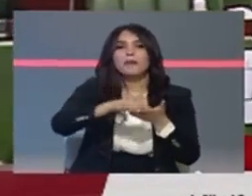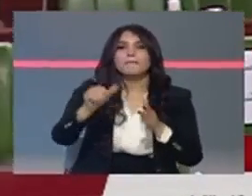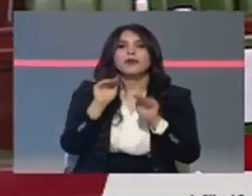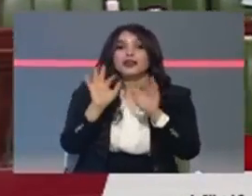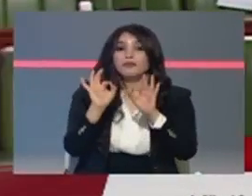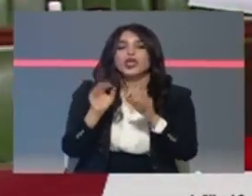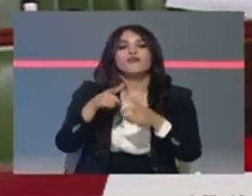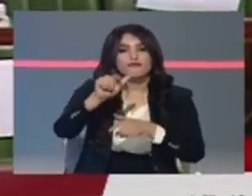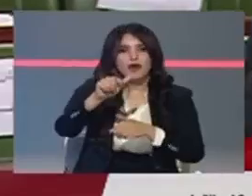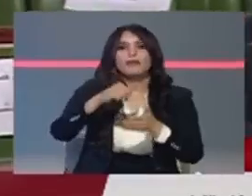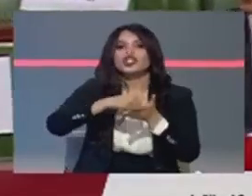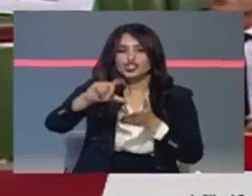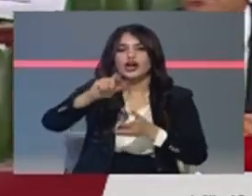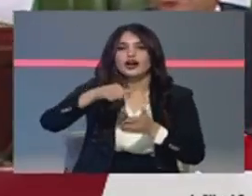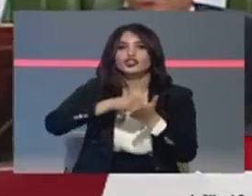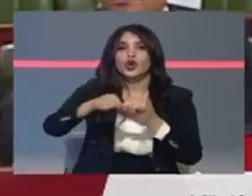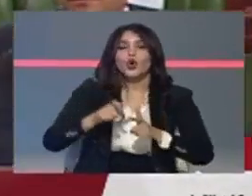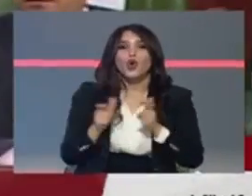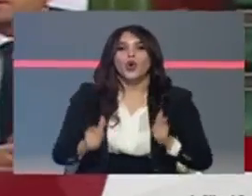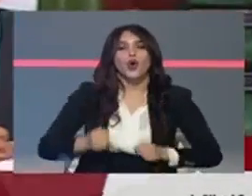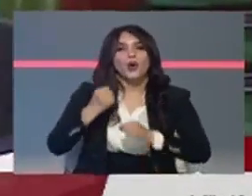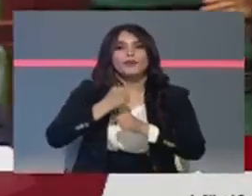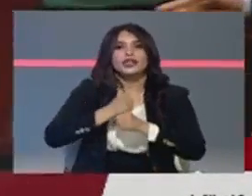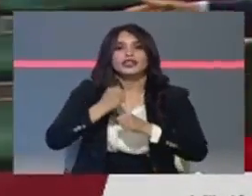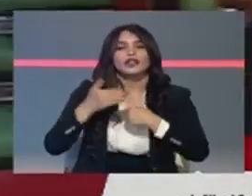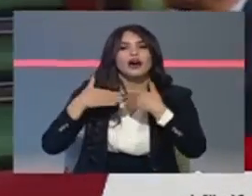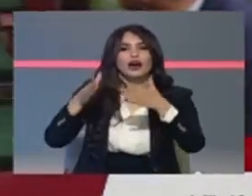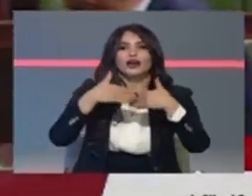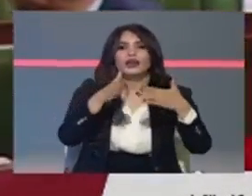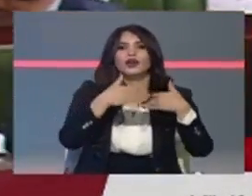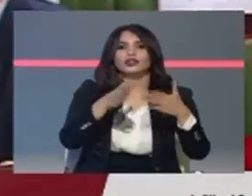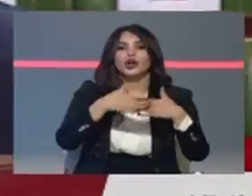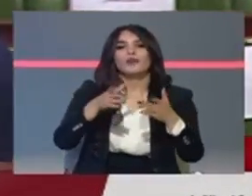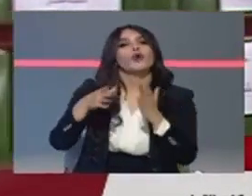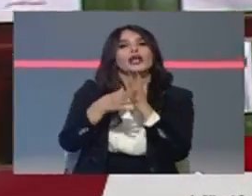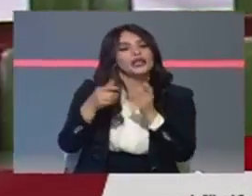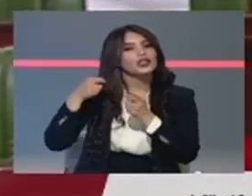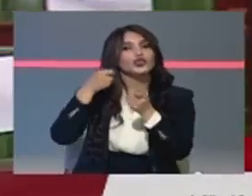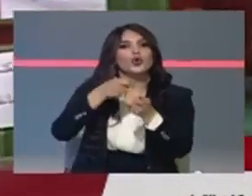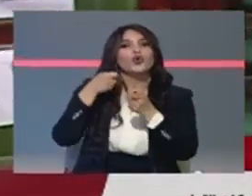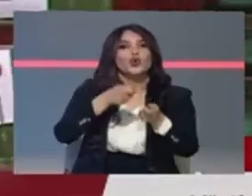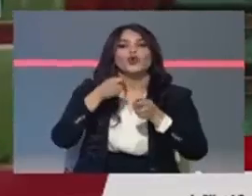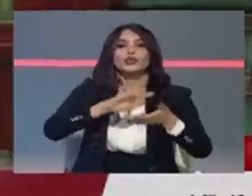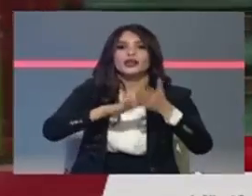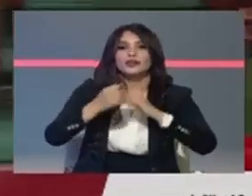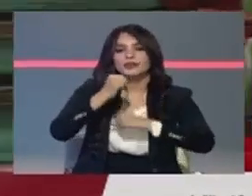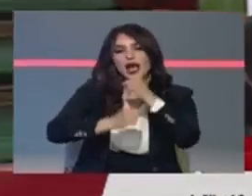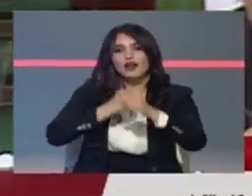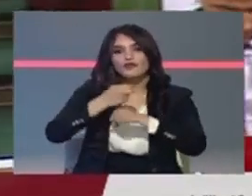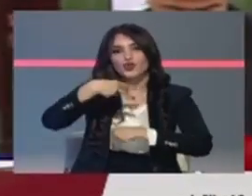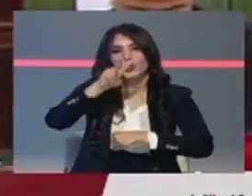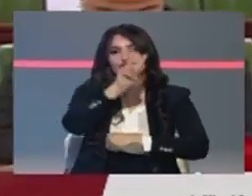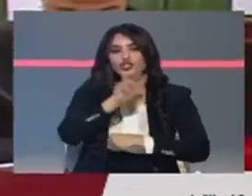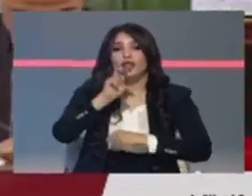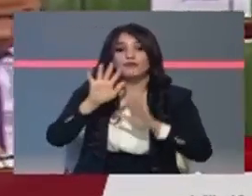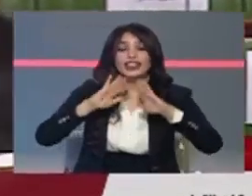وقتها، وأن الحكومة تعمل على توفير الموارد لتوفير تمويلات للأجور لما تبقى من سنة 2020 في